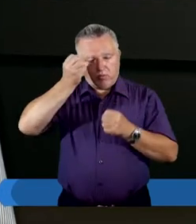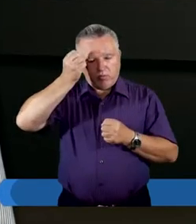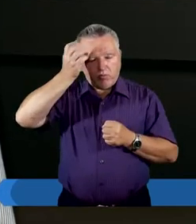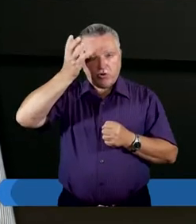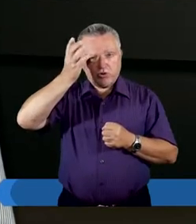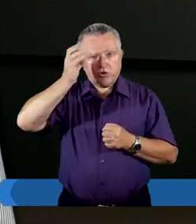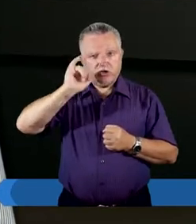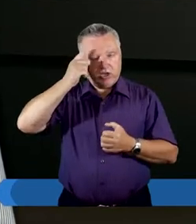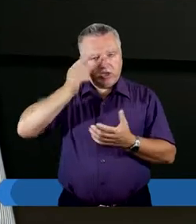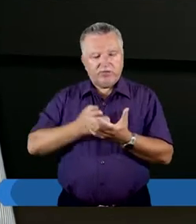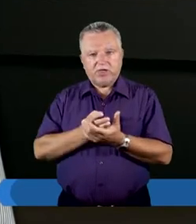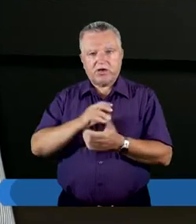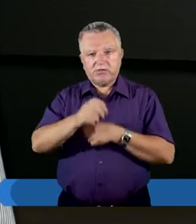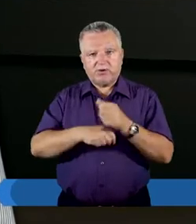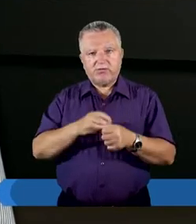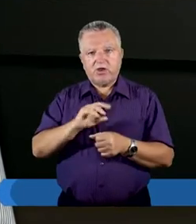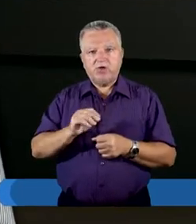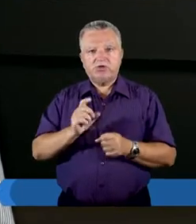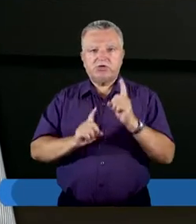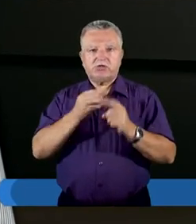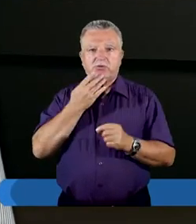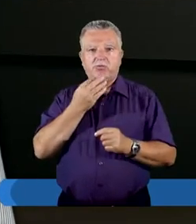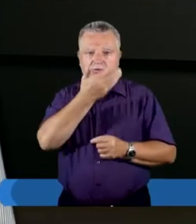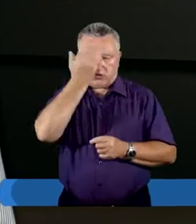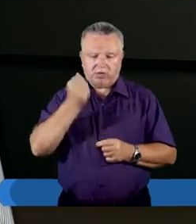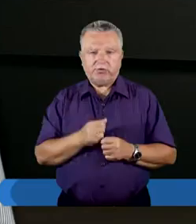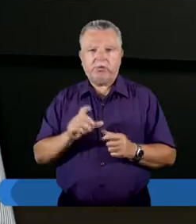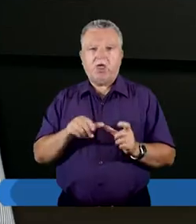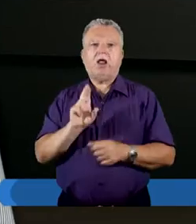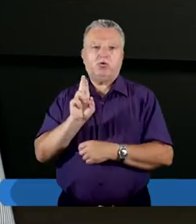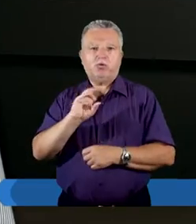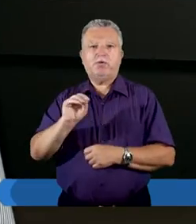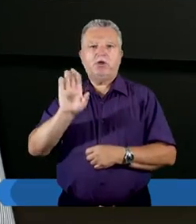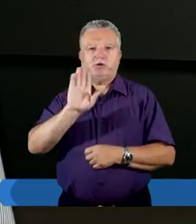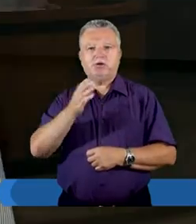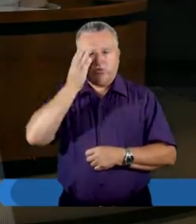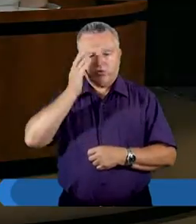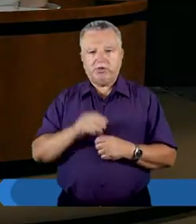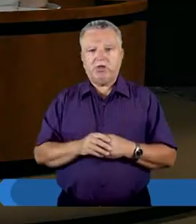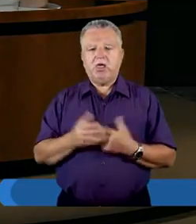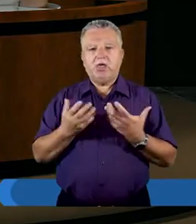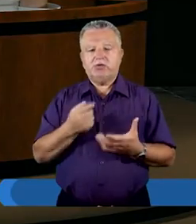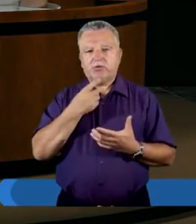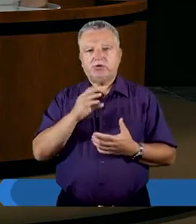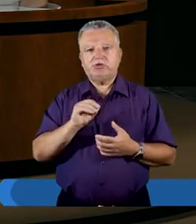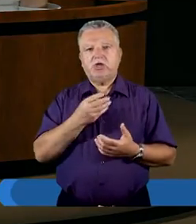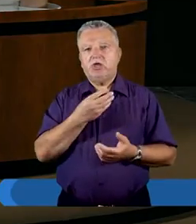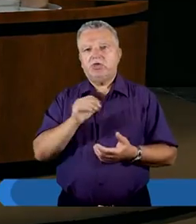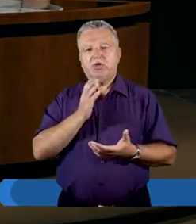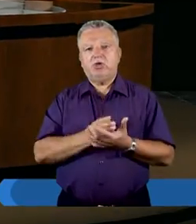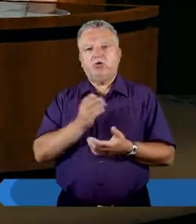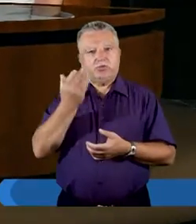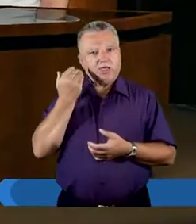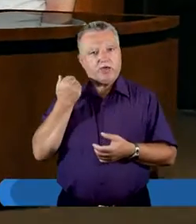chyba właśnie ta dojrzała wiara sprawia, że czasami mówimy, nie wiem, ale ufam, że Bóg wie. Ja chciałam powiedzieć, że nie tylko dawniej